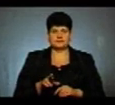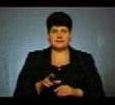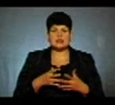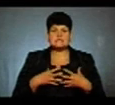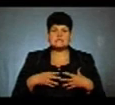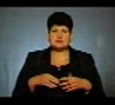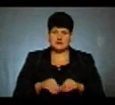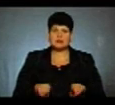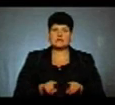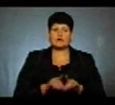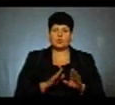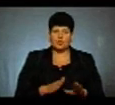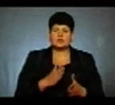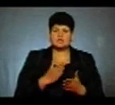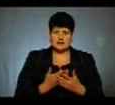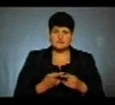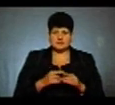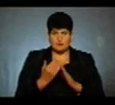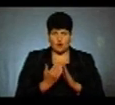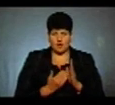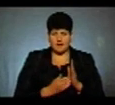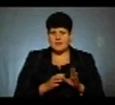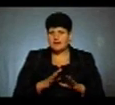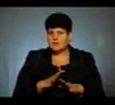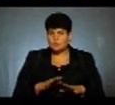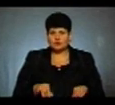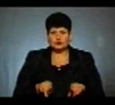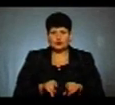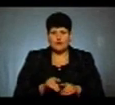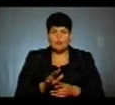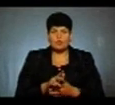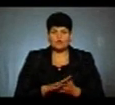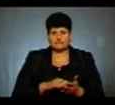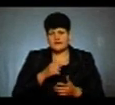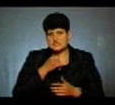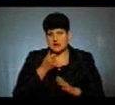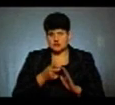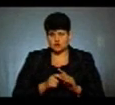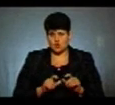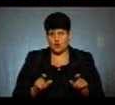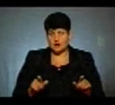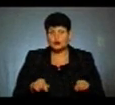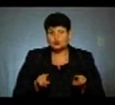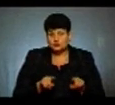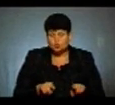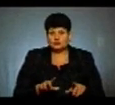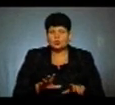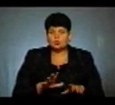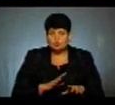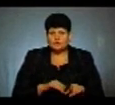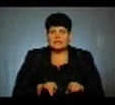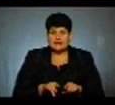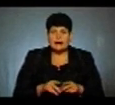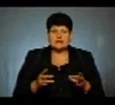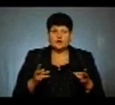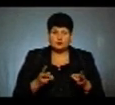сім'ї, також є у даній програмі, а не було такого продовження вже у старшій школі. Власне, через те десь і була така